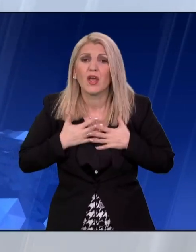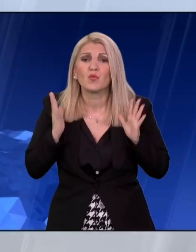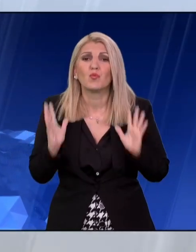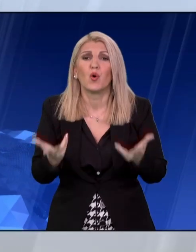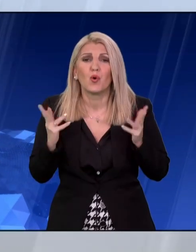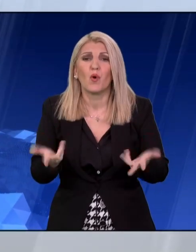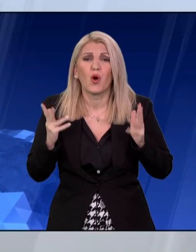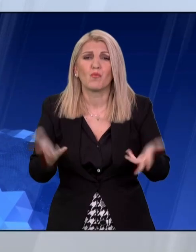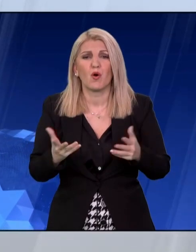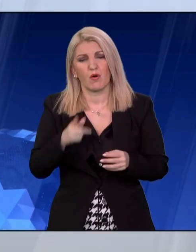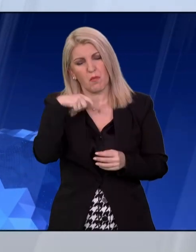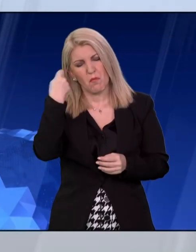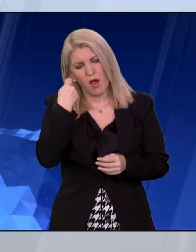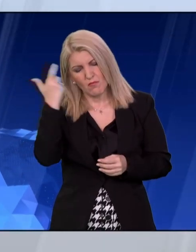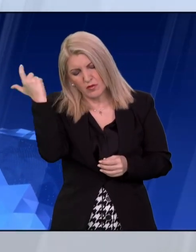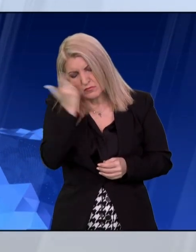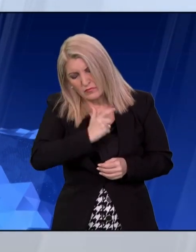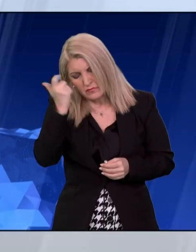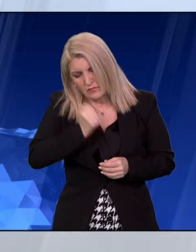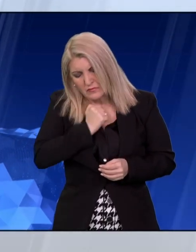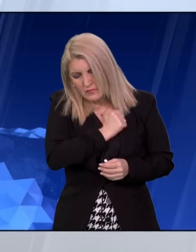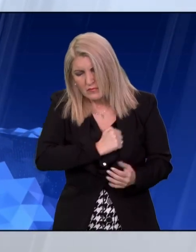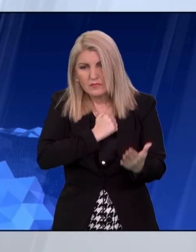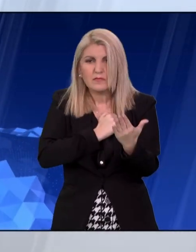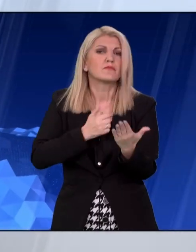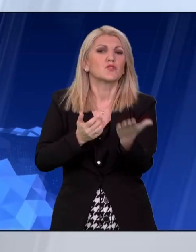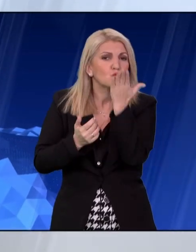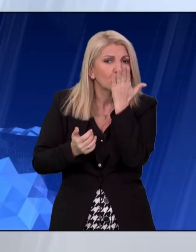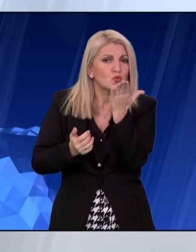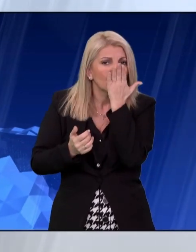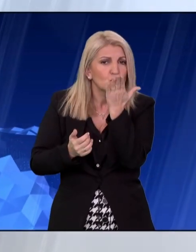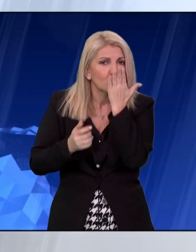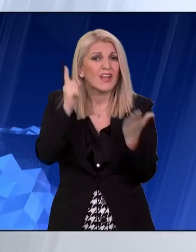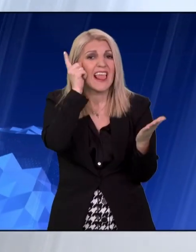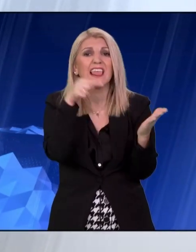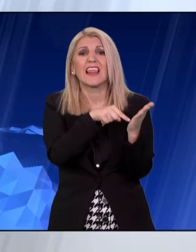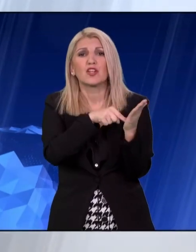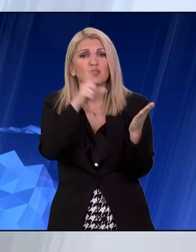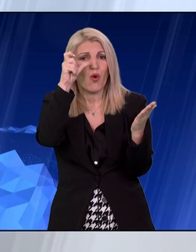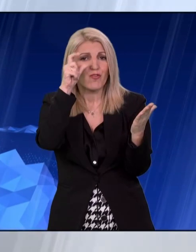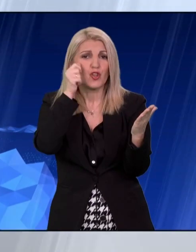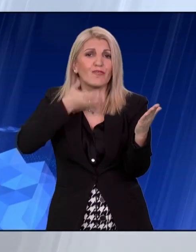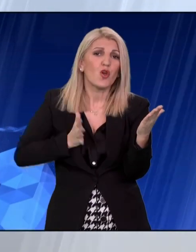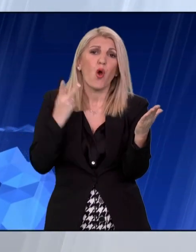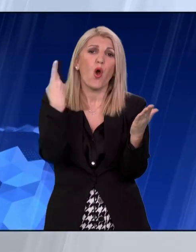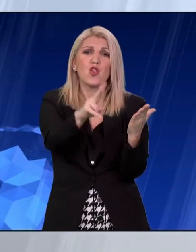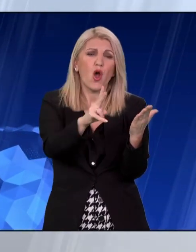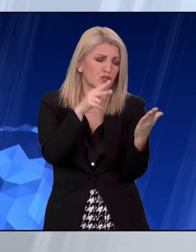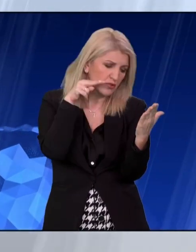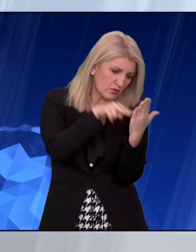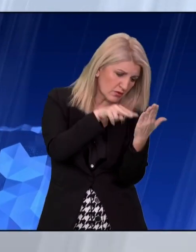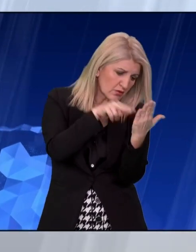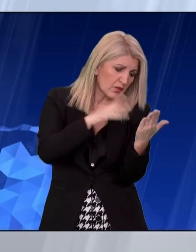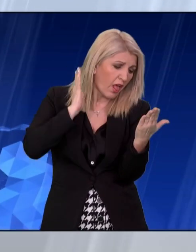μικρά φυλάει τη μορφή του παιδιού της σε μία φωτογραφία του στο κινητό της τηλέφωνο του μιλάει τον ρωτάει γιατί